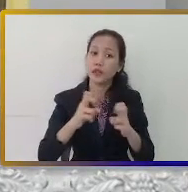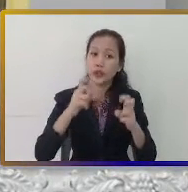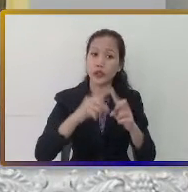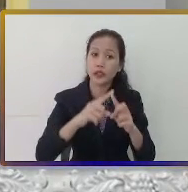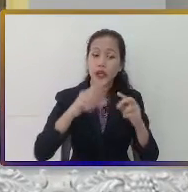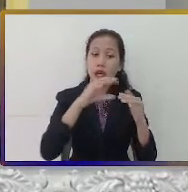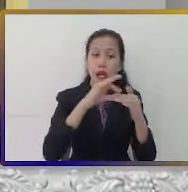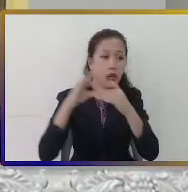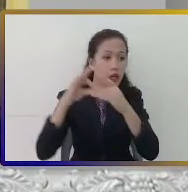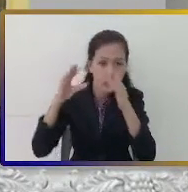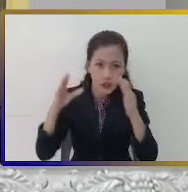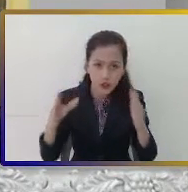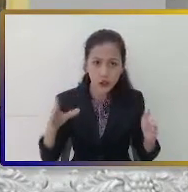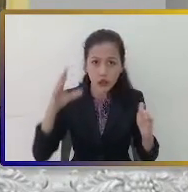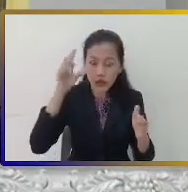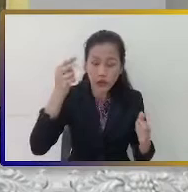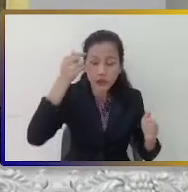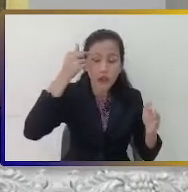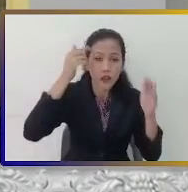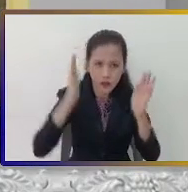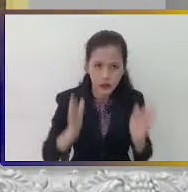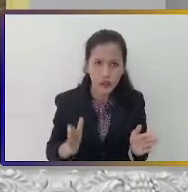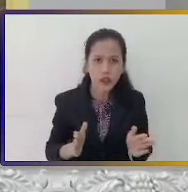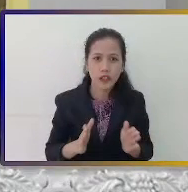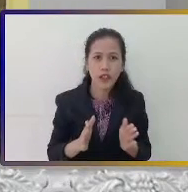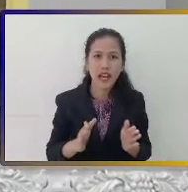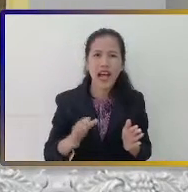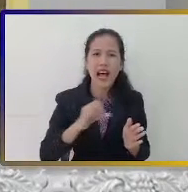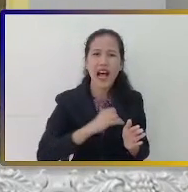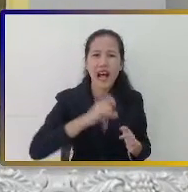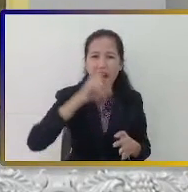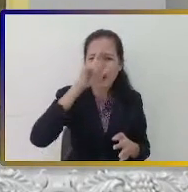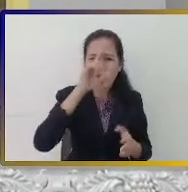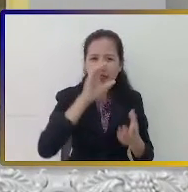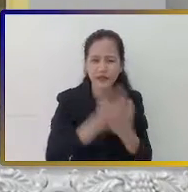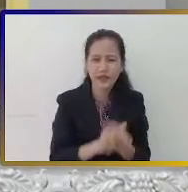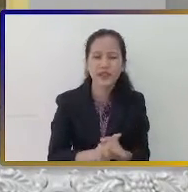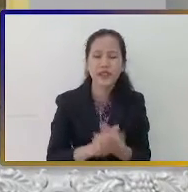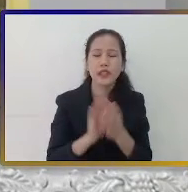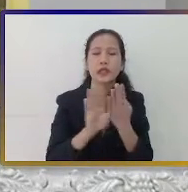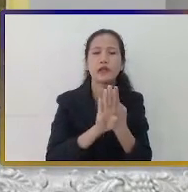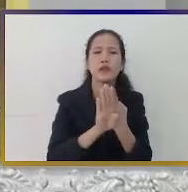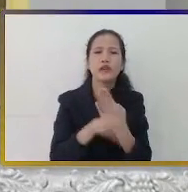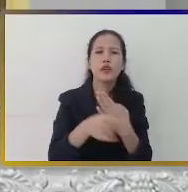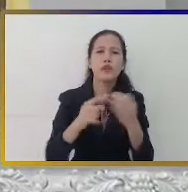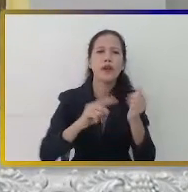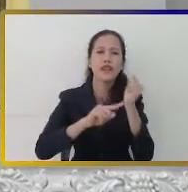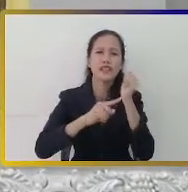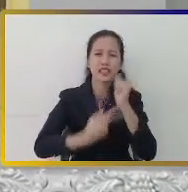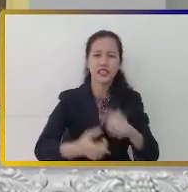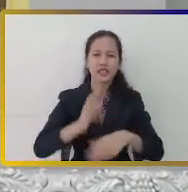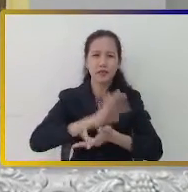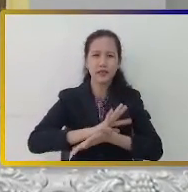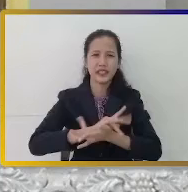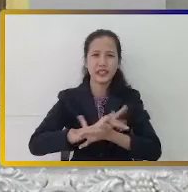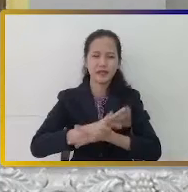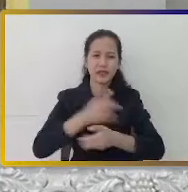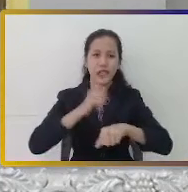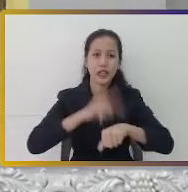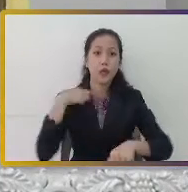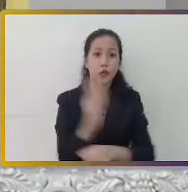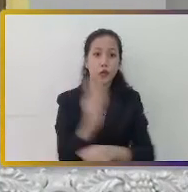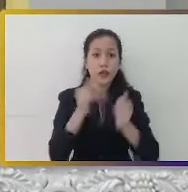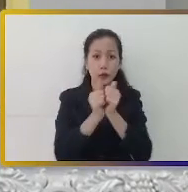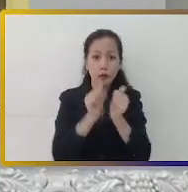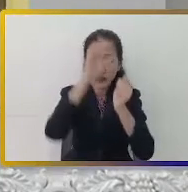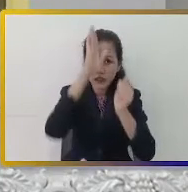not even the governor, but I believe with all my heart, kapatid, bago pa nagsimula ang pandemic na to, kasama na po natin ang Panginoon. Yeah,